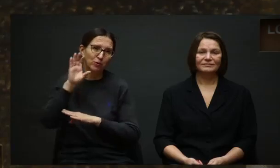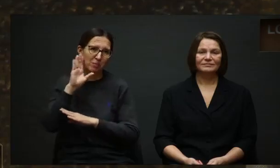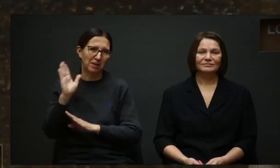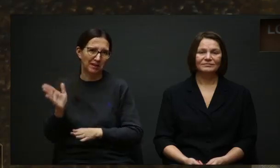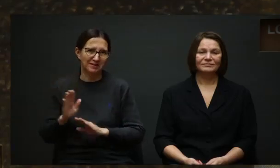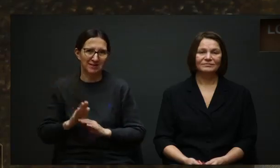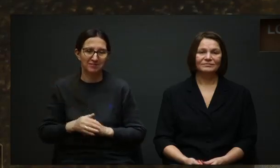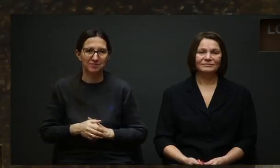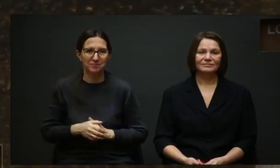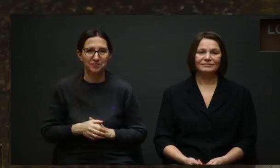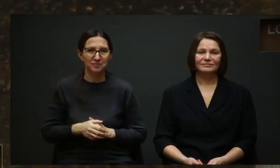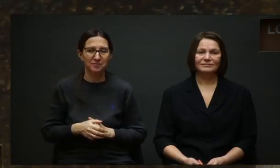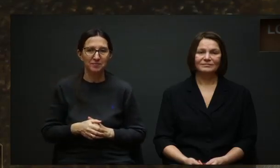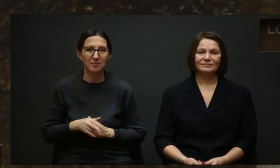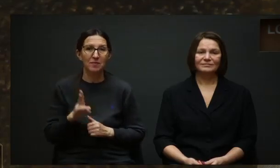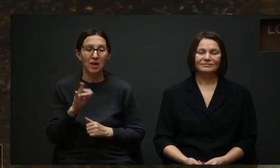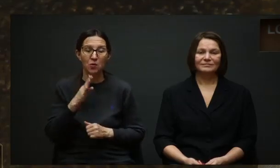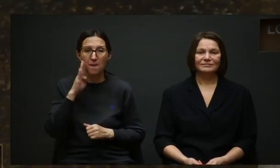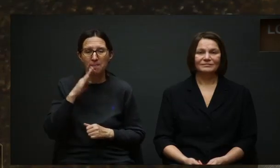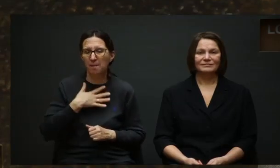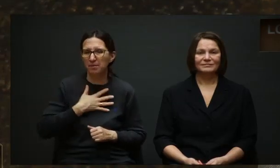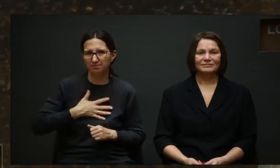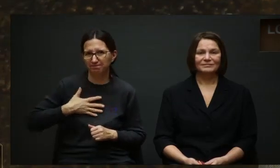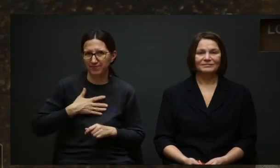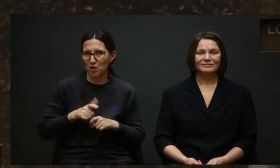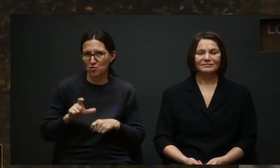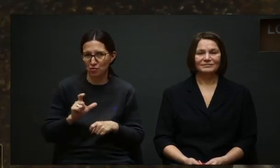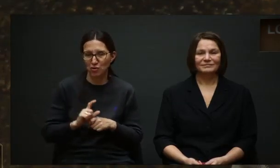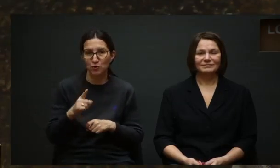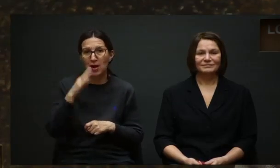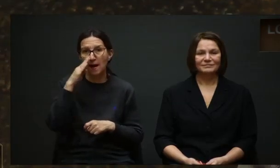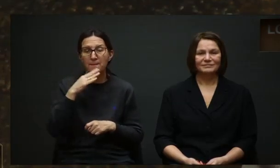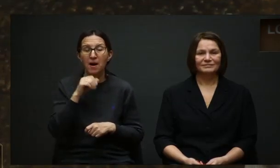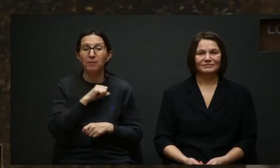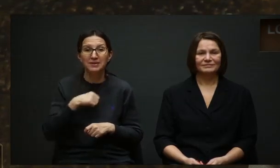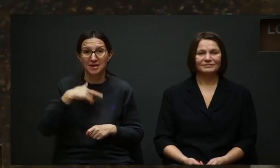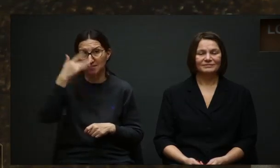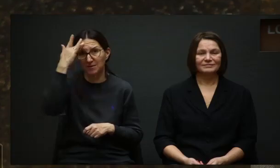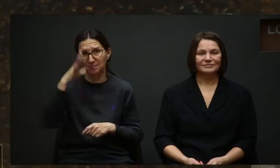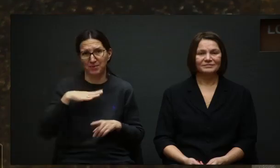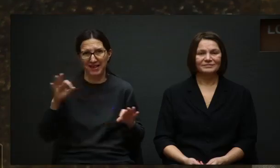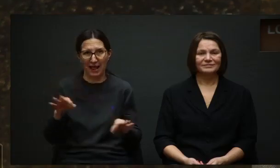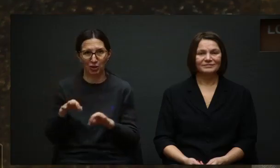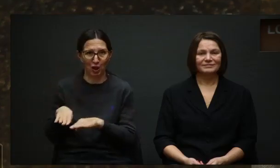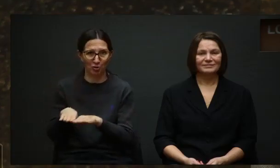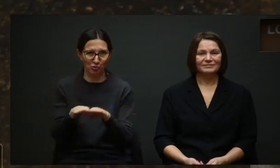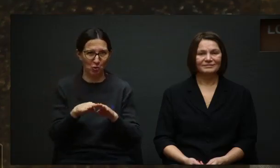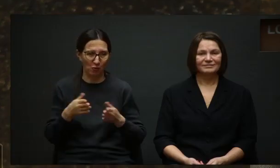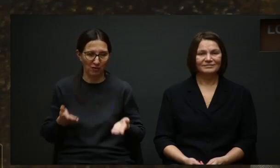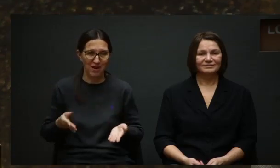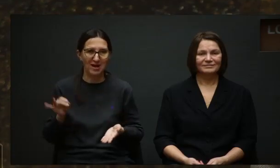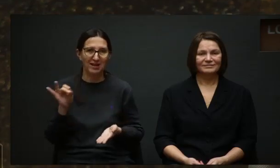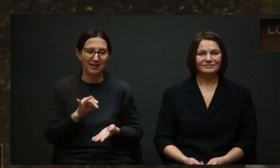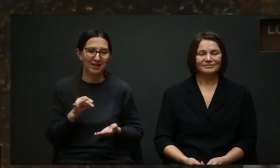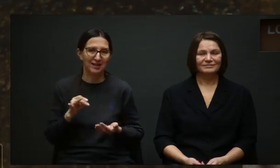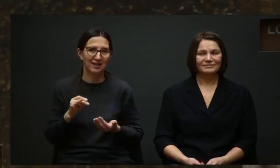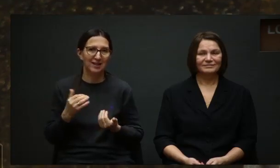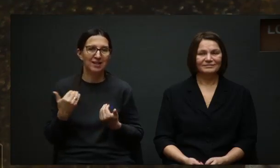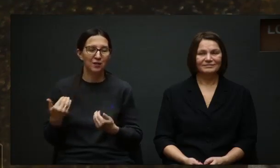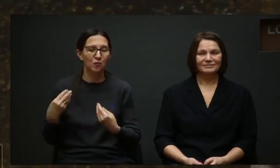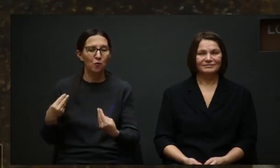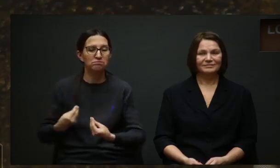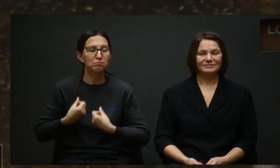качество. Вот. Но папа очень переживал по этому поводу, потому что он сам хотел быть дирижером. Его